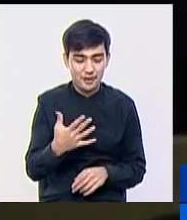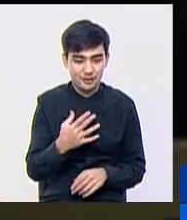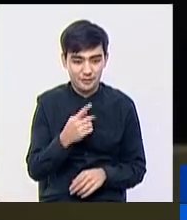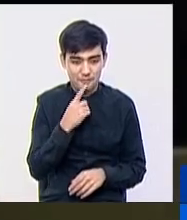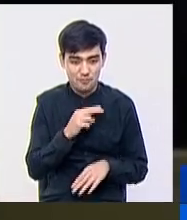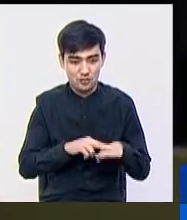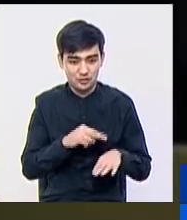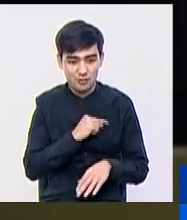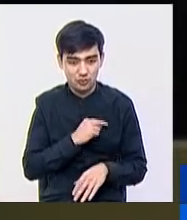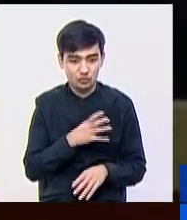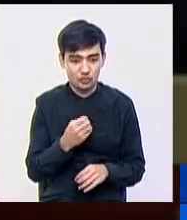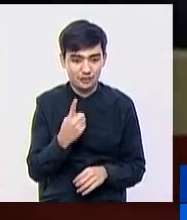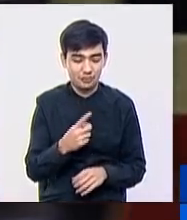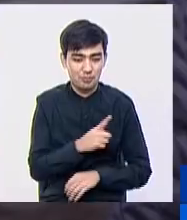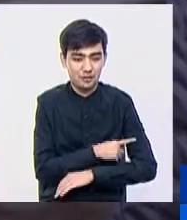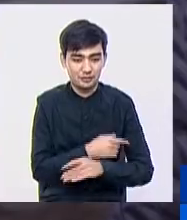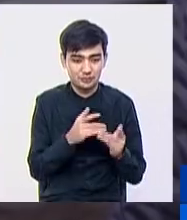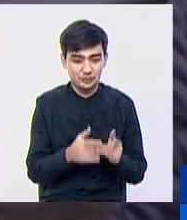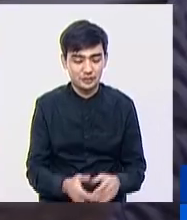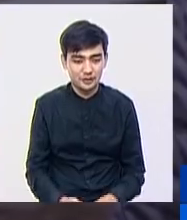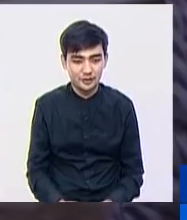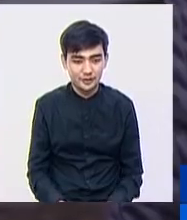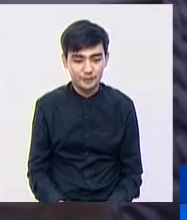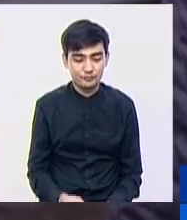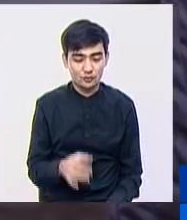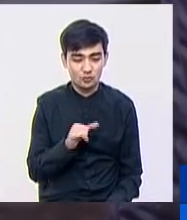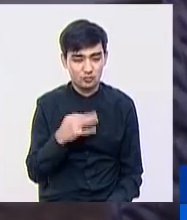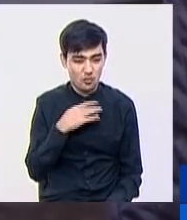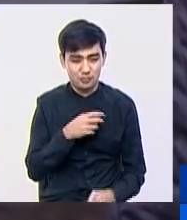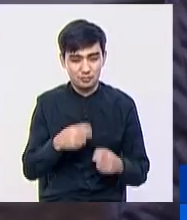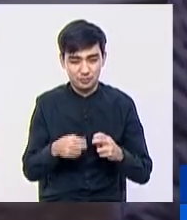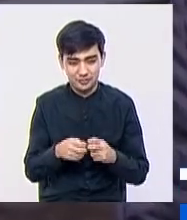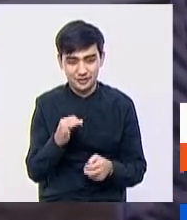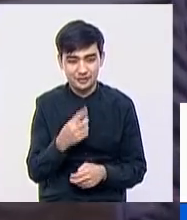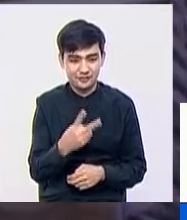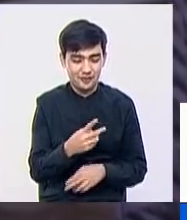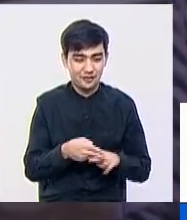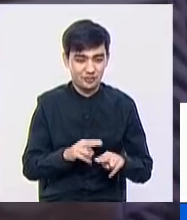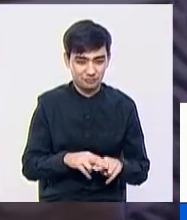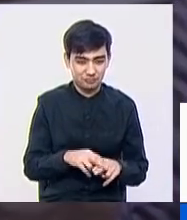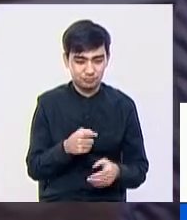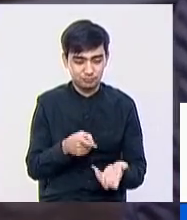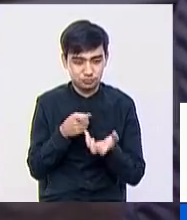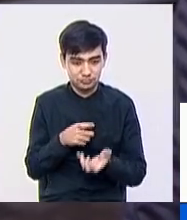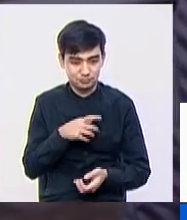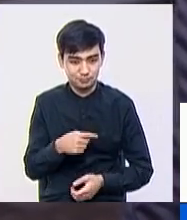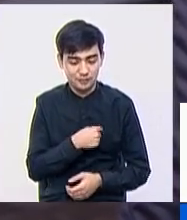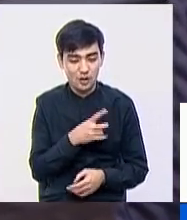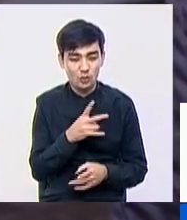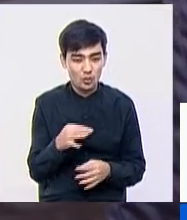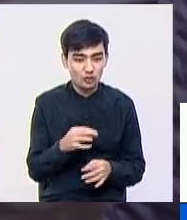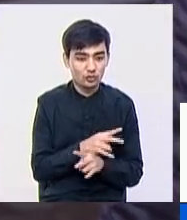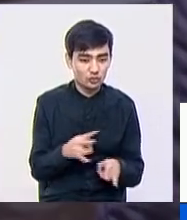сотрудников полиции. Еще один в больнице. У многих переломы, 2 сотрудника получили огнестрельное ранение, но никто